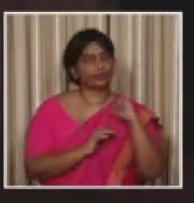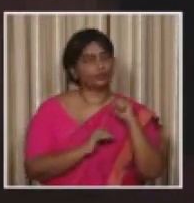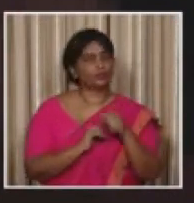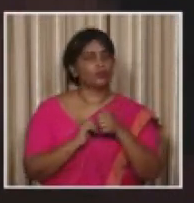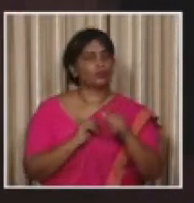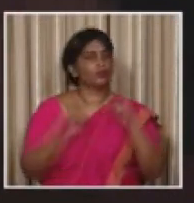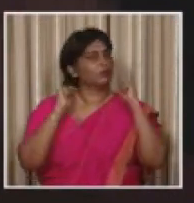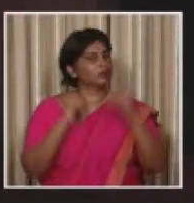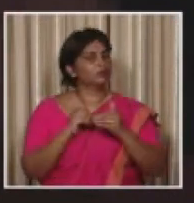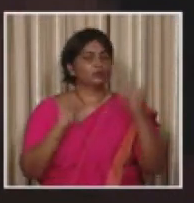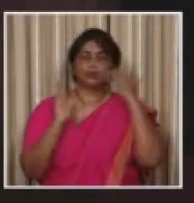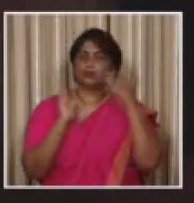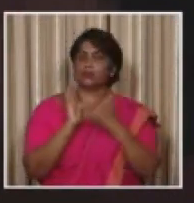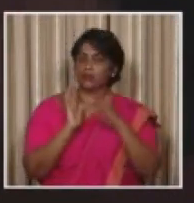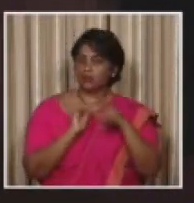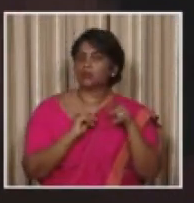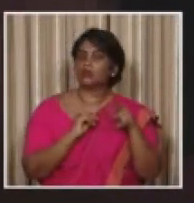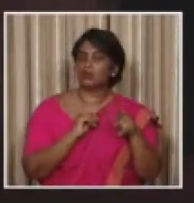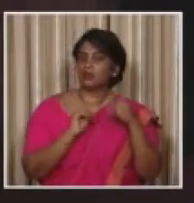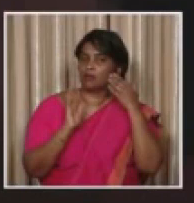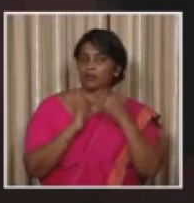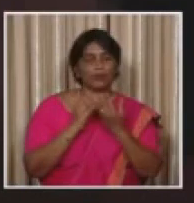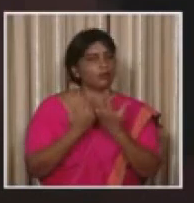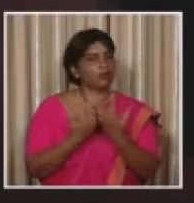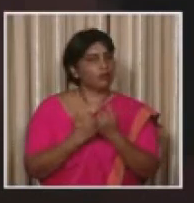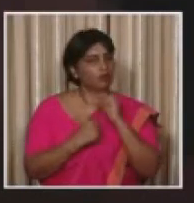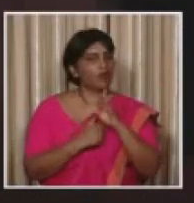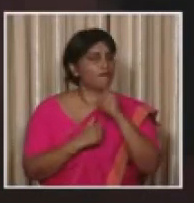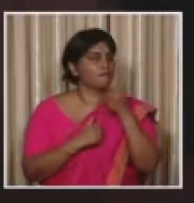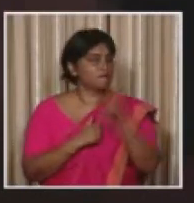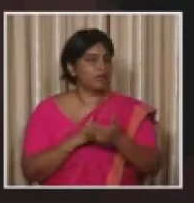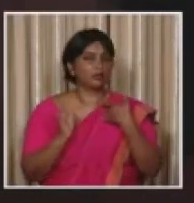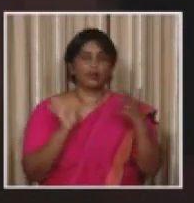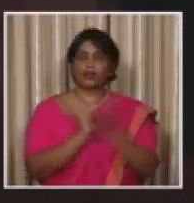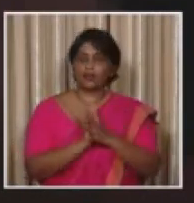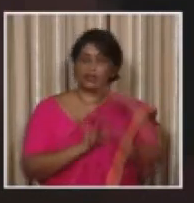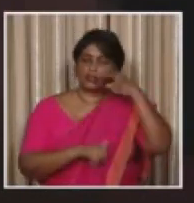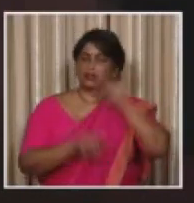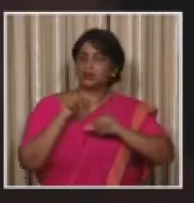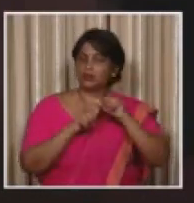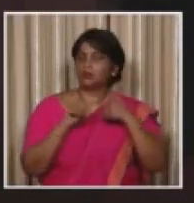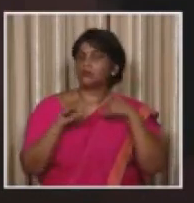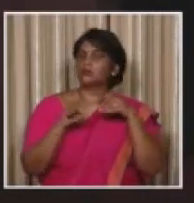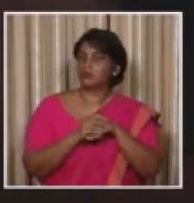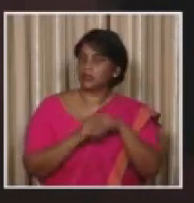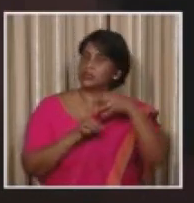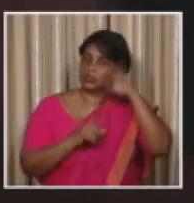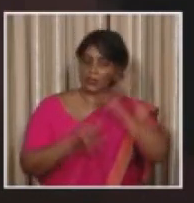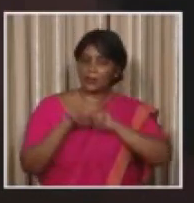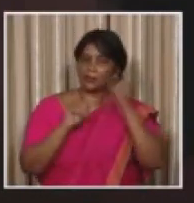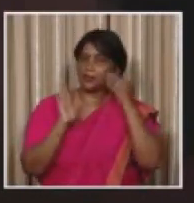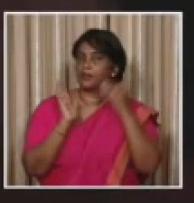यही गुणात्मक भाव वैडि करमीन ये सन्धा एक करगति कि अगे एक मे आयुर्वेद संग्रहाय एक औषध